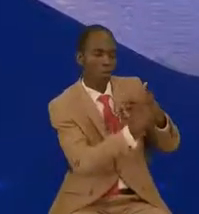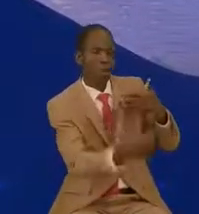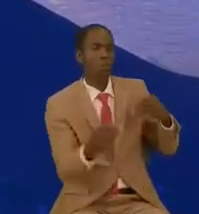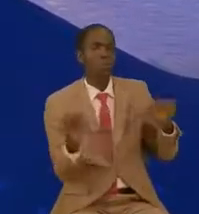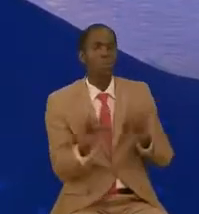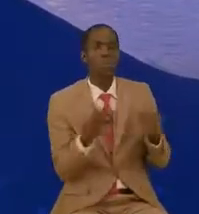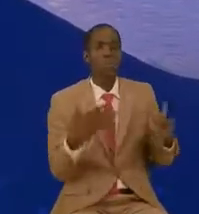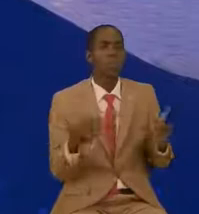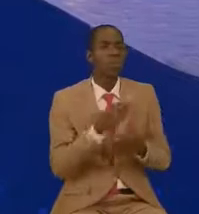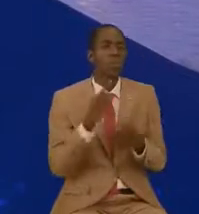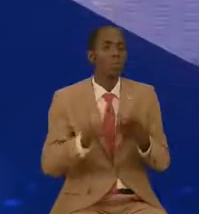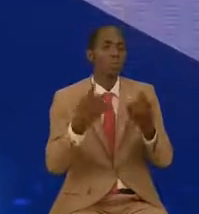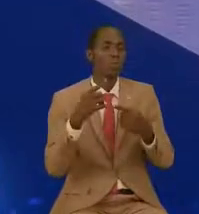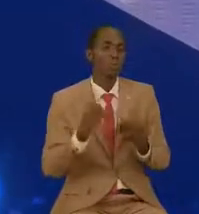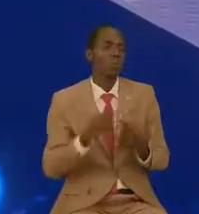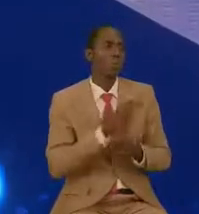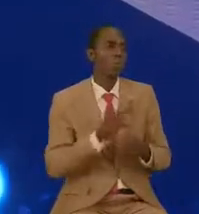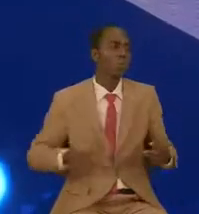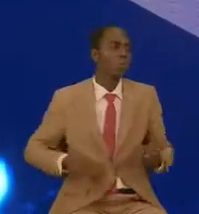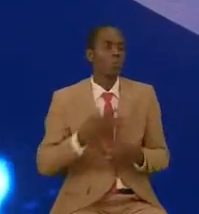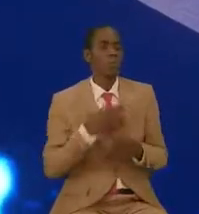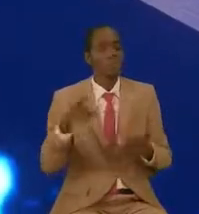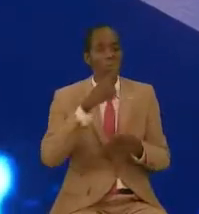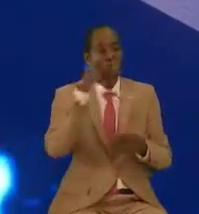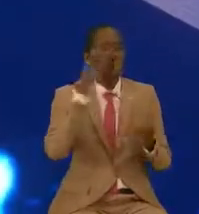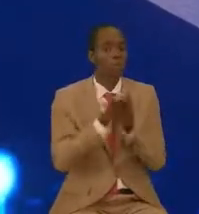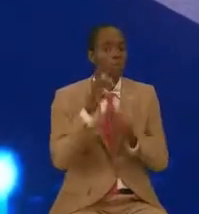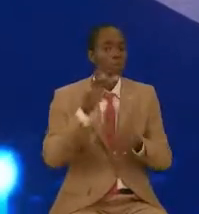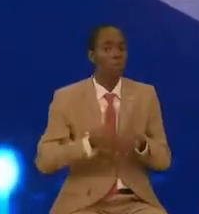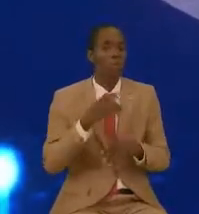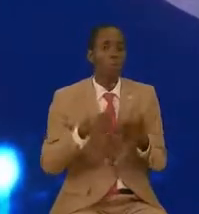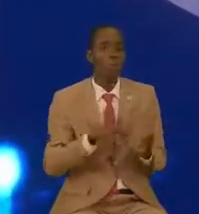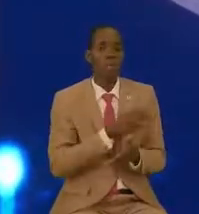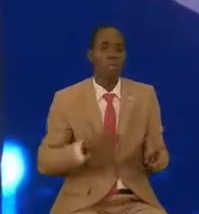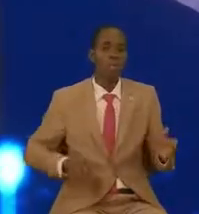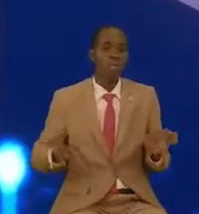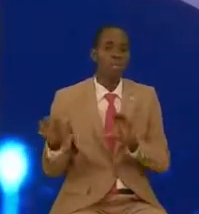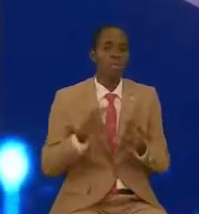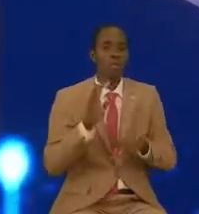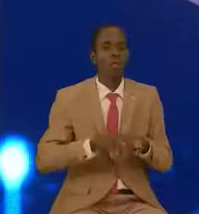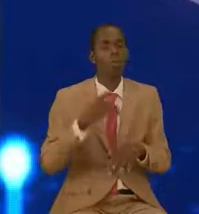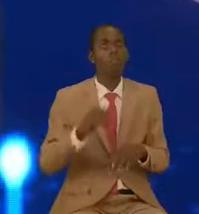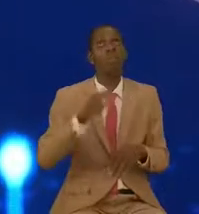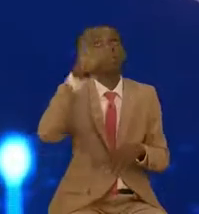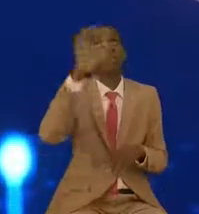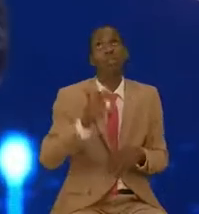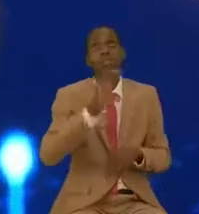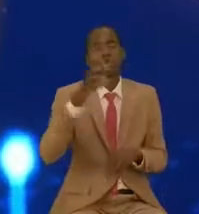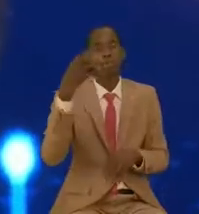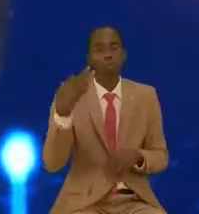copie. Il fait la même chose. Mais quand tu viens à Christ, tu crois à ce que Christ a fait à la croix du